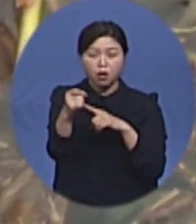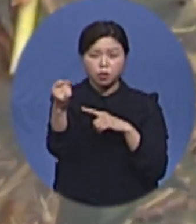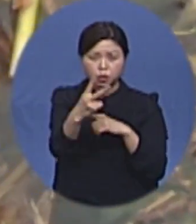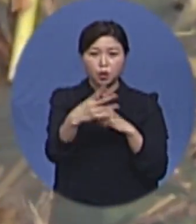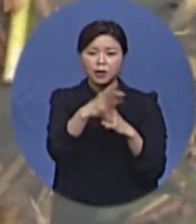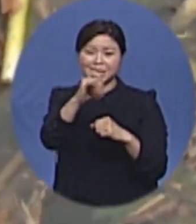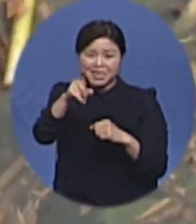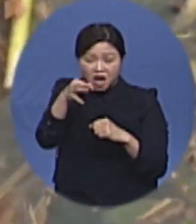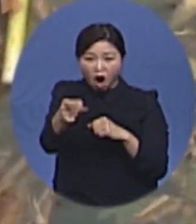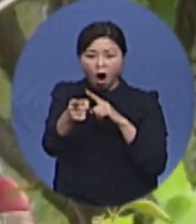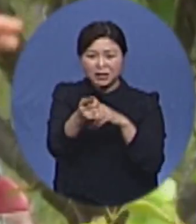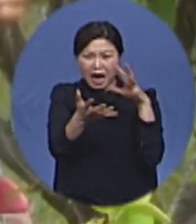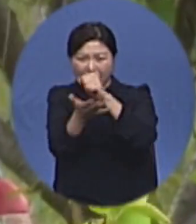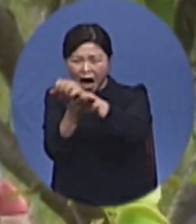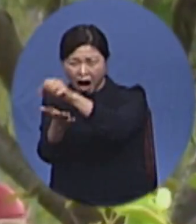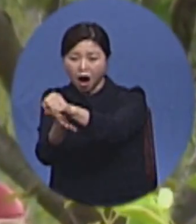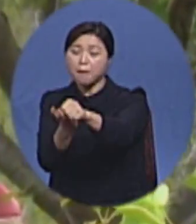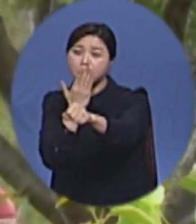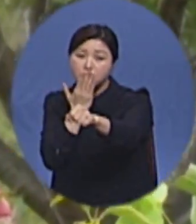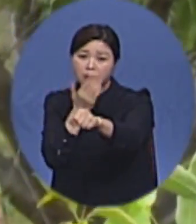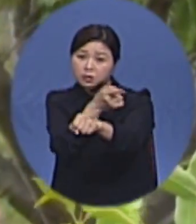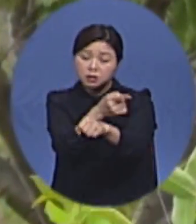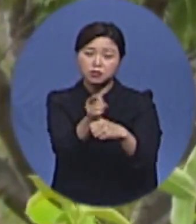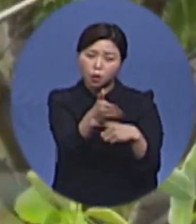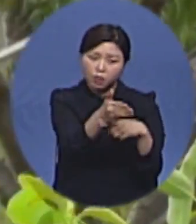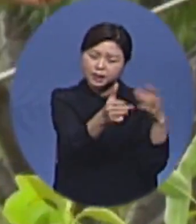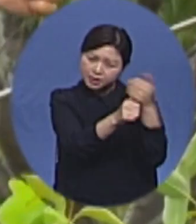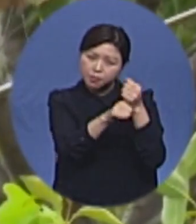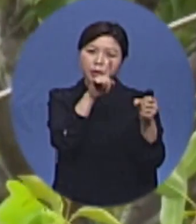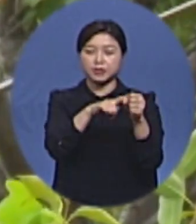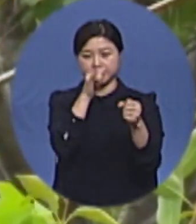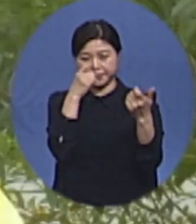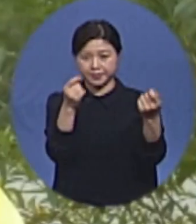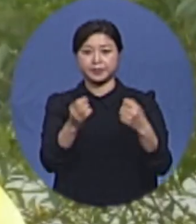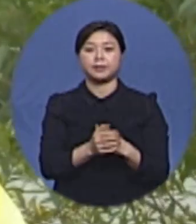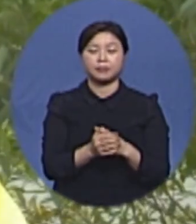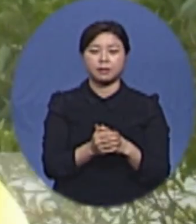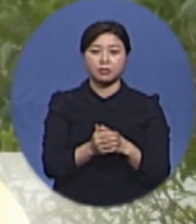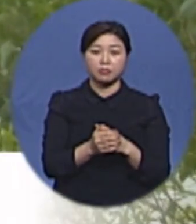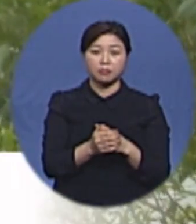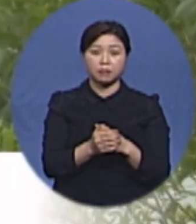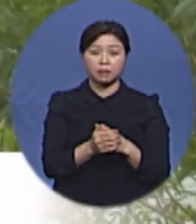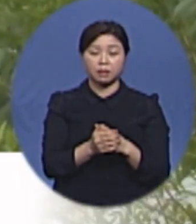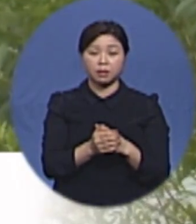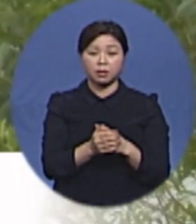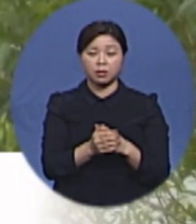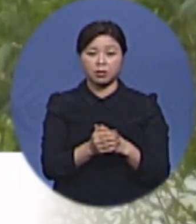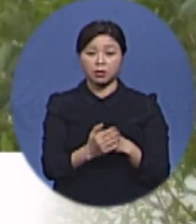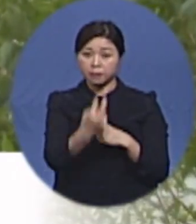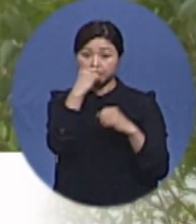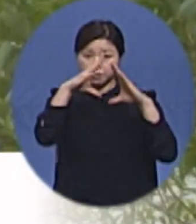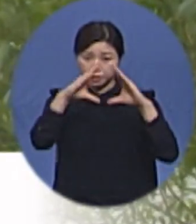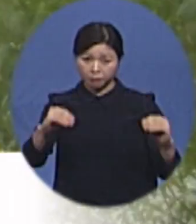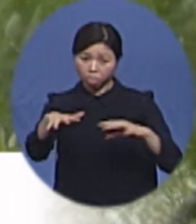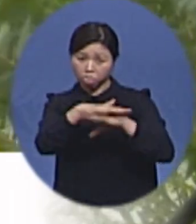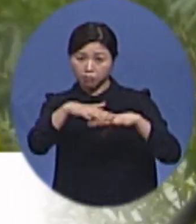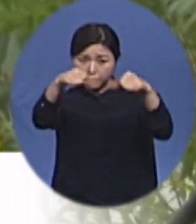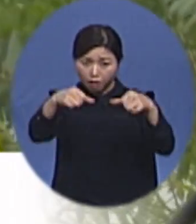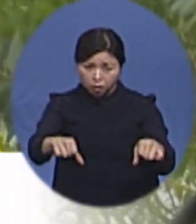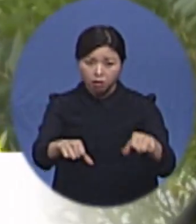잡아먹어 씨를 말리는 외래어종을 잡기 위해 진행됐습니다. 생태계가 지금 많이